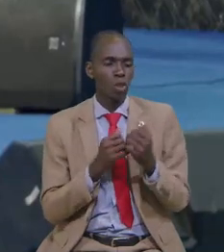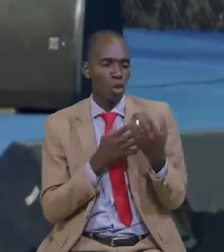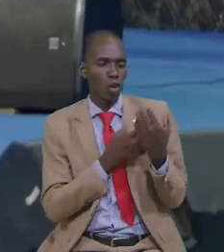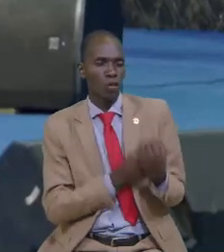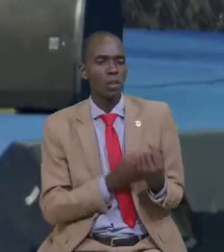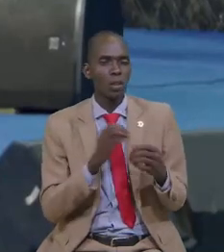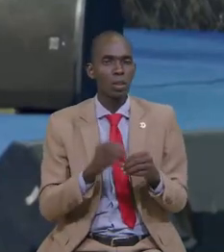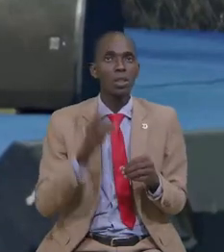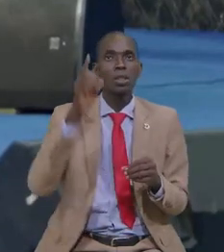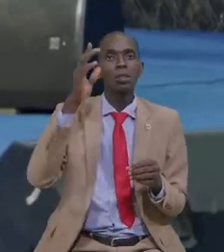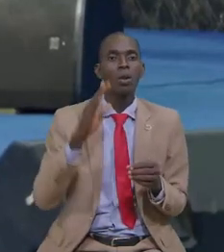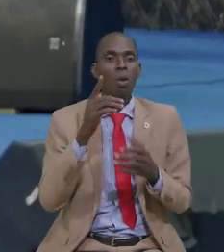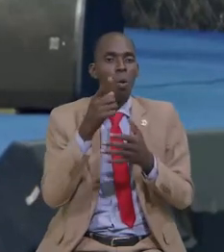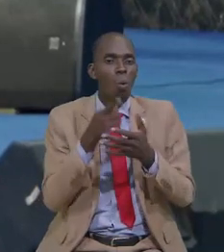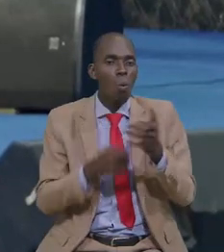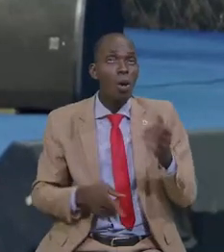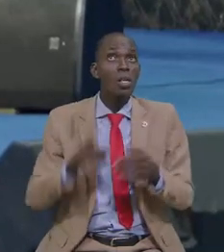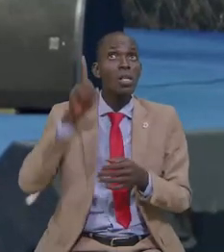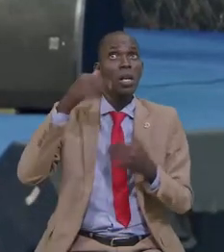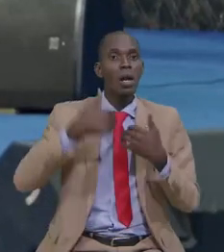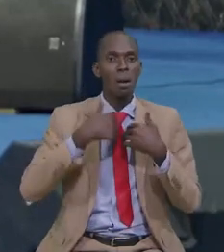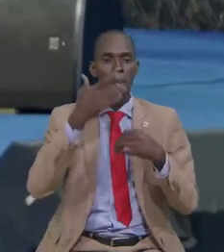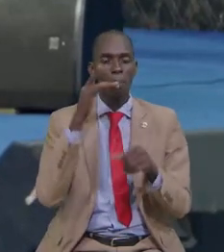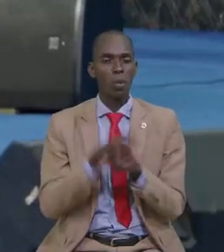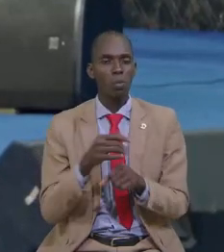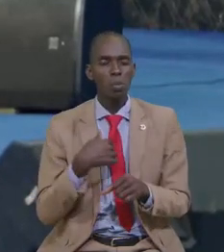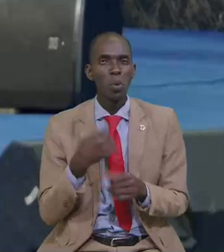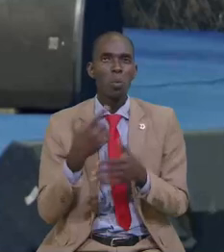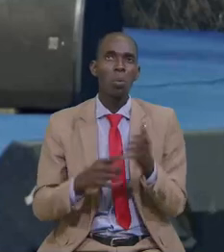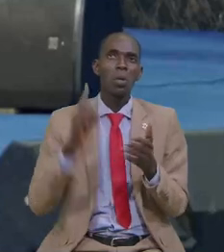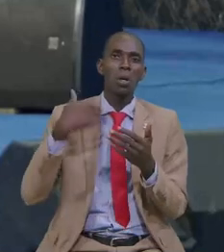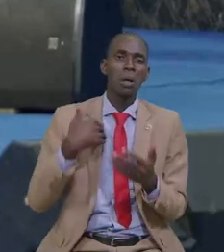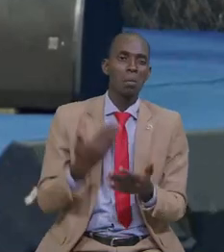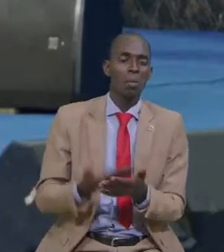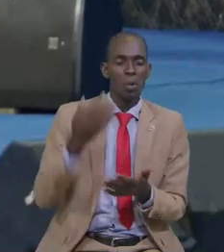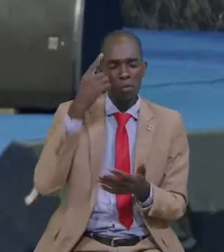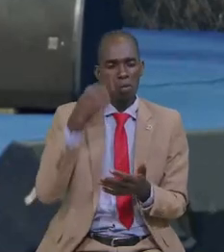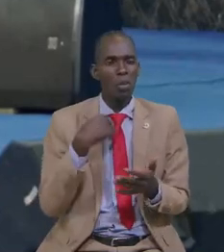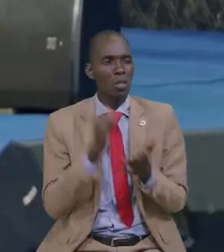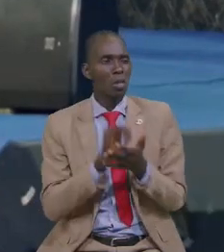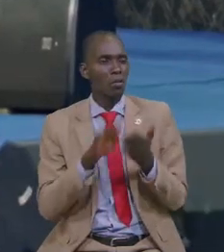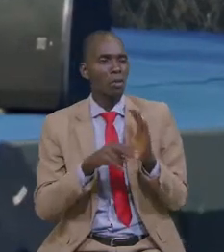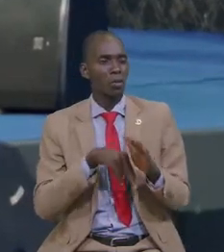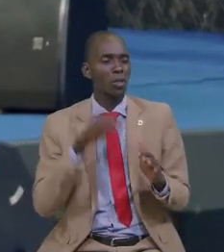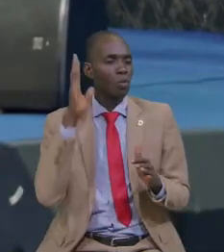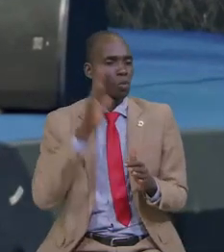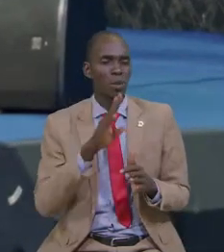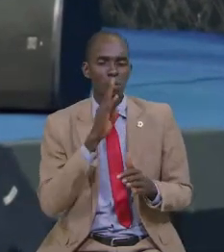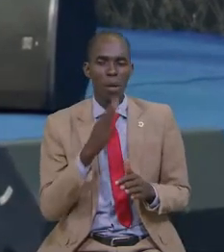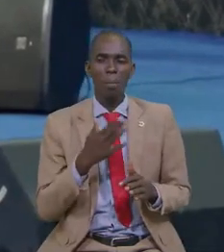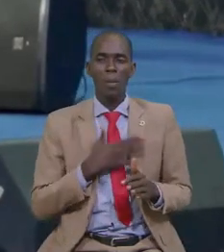la main avec confiance en Dieu. Ce qu'il m'a promis et ce qu'il a acquis pour moi, ce pardon sera à